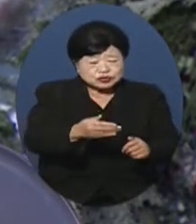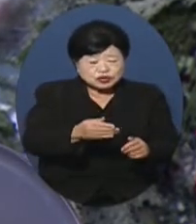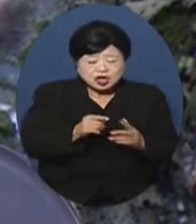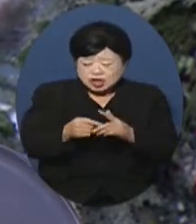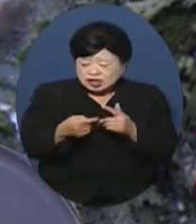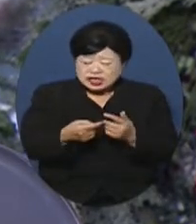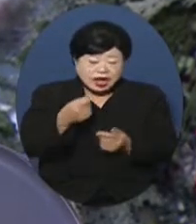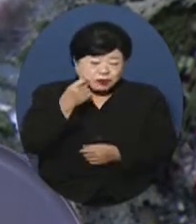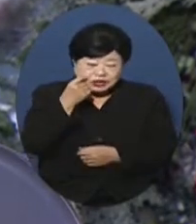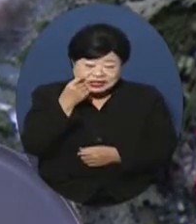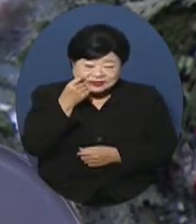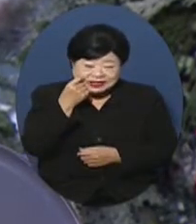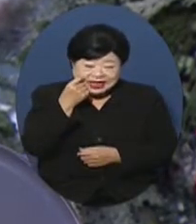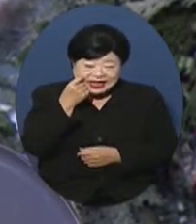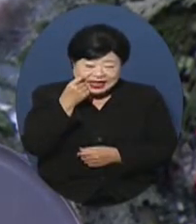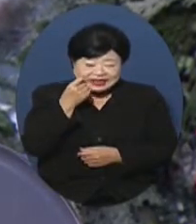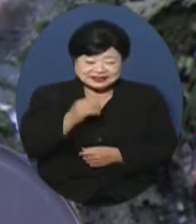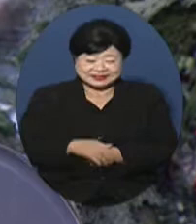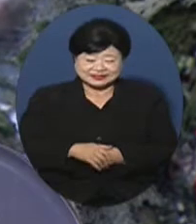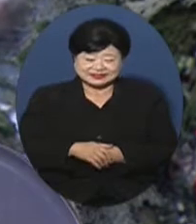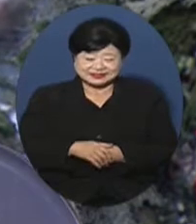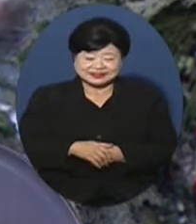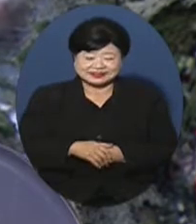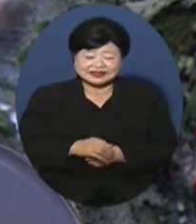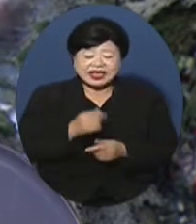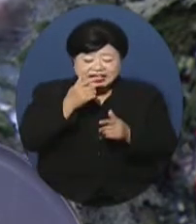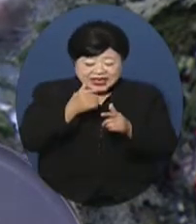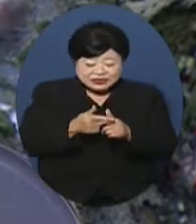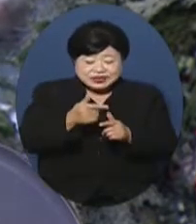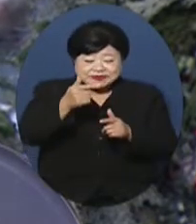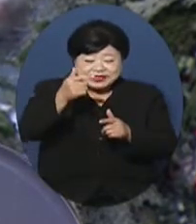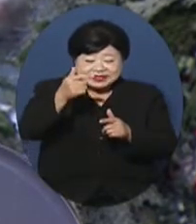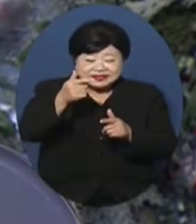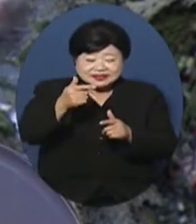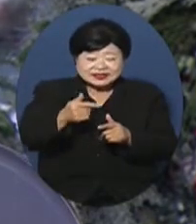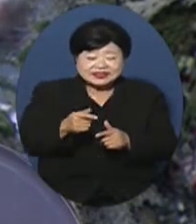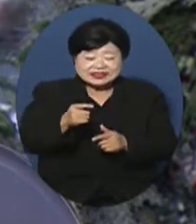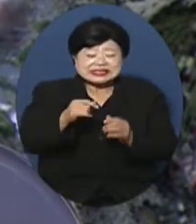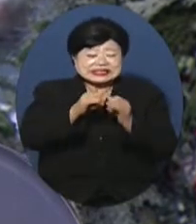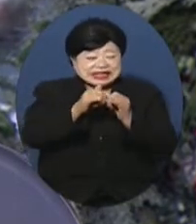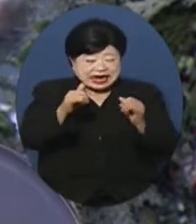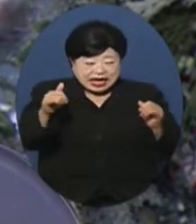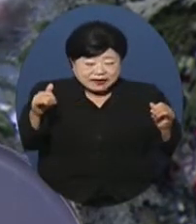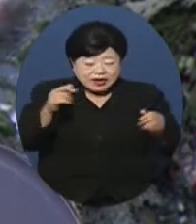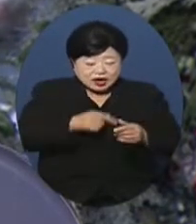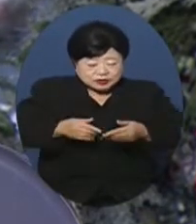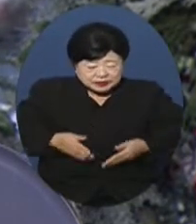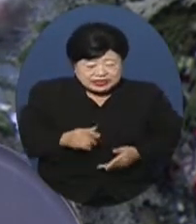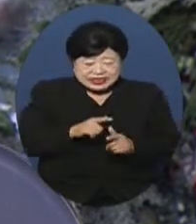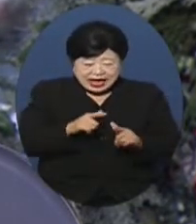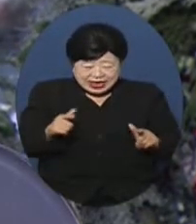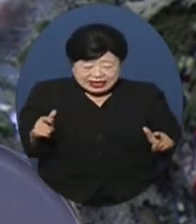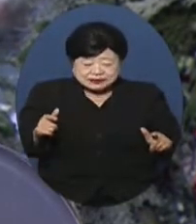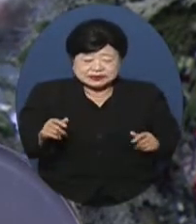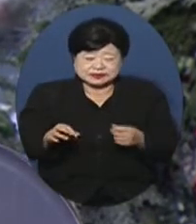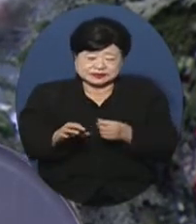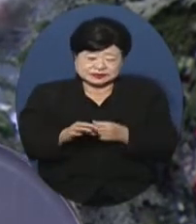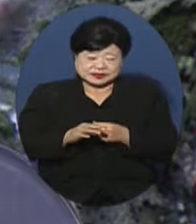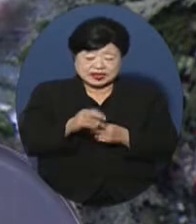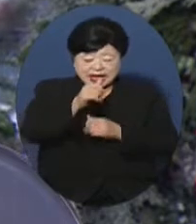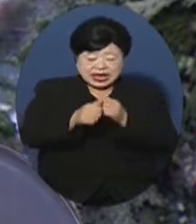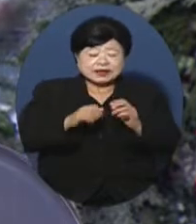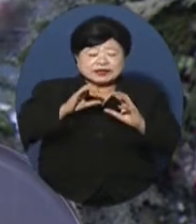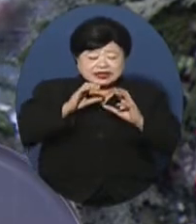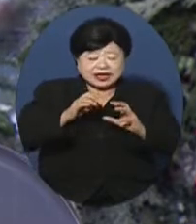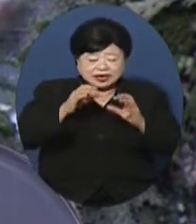없었습니다 표 래서 예수님이 이 사람이 거듭나지 않았으면 하나님의